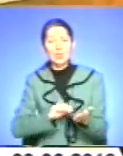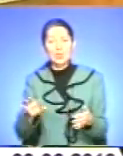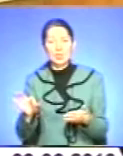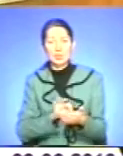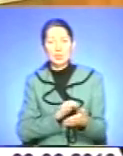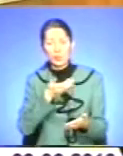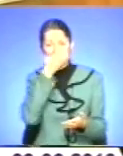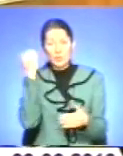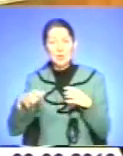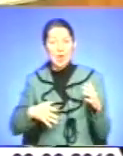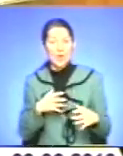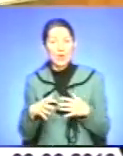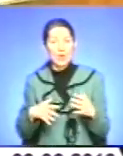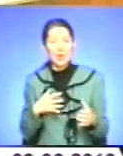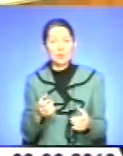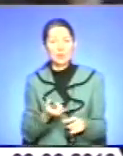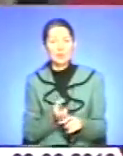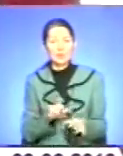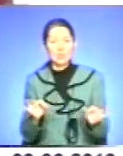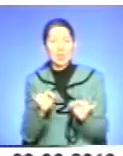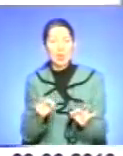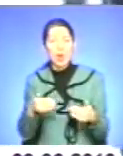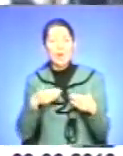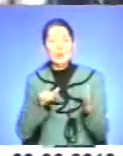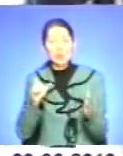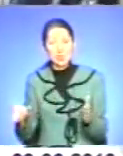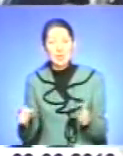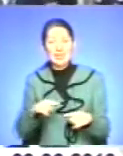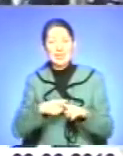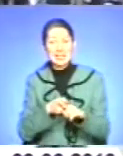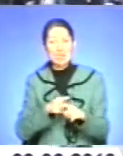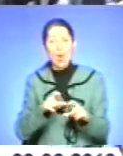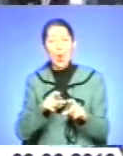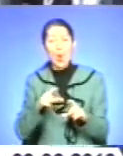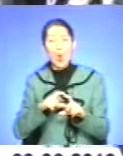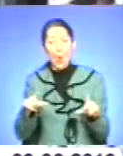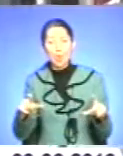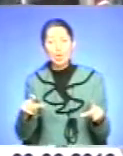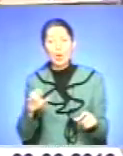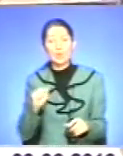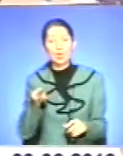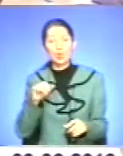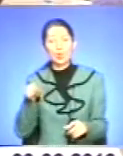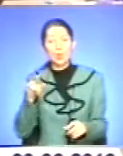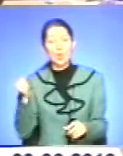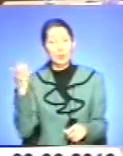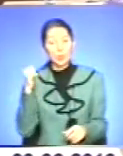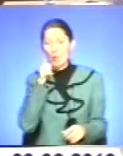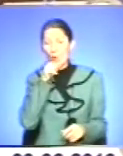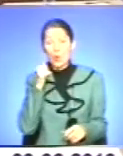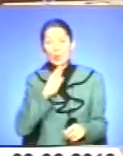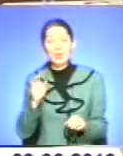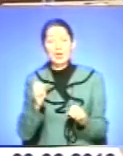забувається. Хвилювання, так більше з нічого. Випускник технічного коледжу і Андрій Дудяк минулого року не склав ЗНО